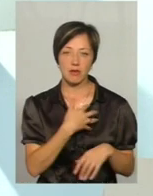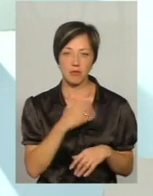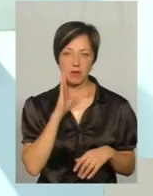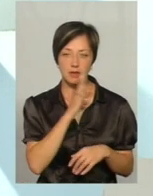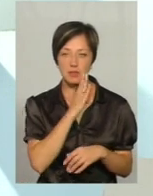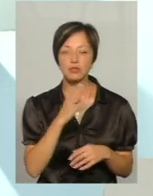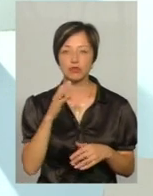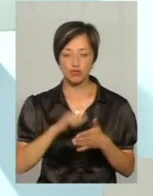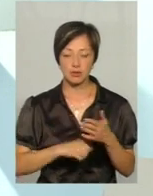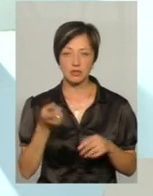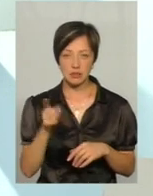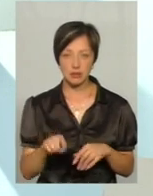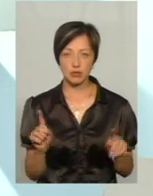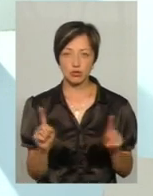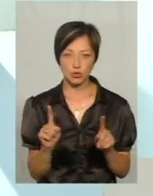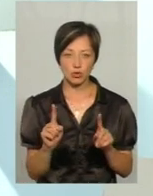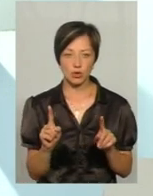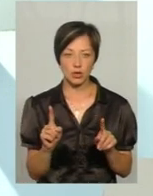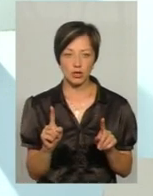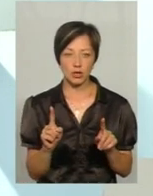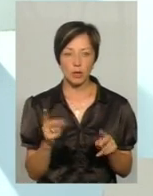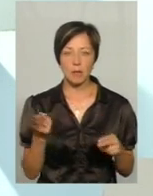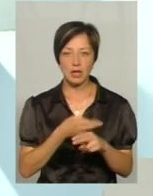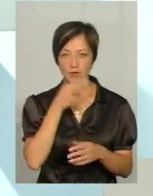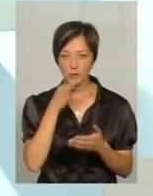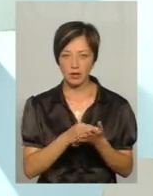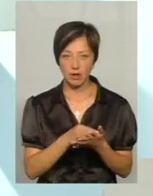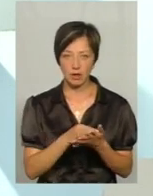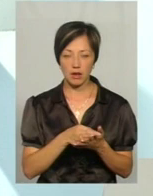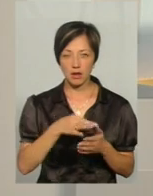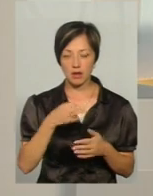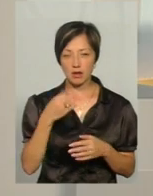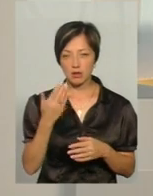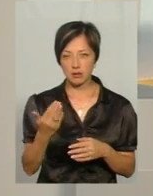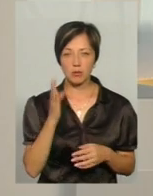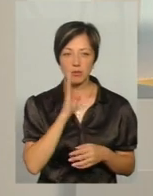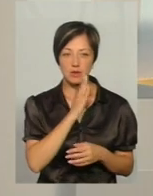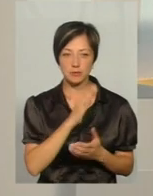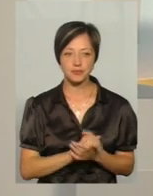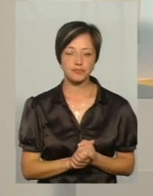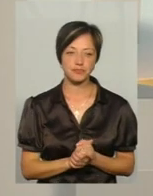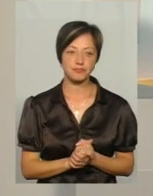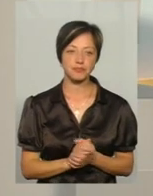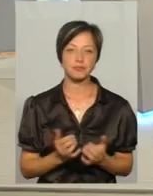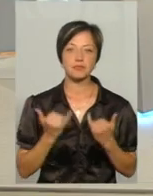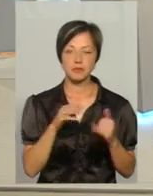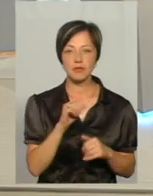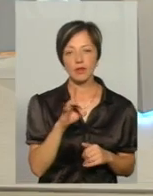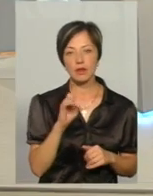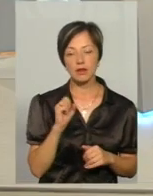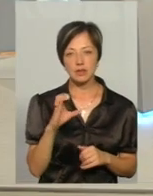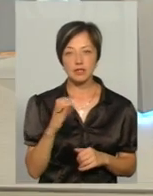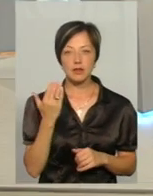послаблений саме через те, що така безвідповідальна батьківство з боку матері. Дякую. Пане Тарас, от ви як людина, яка веде